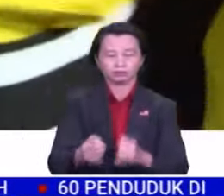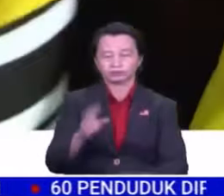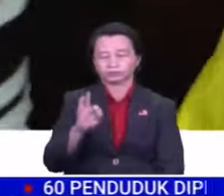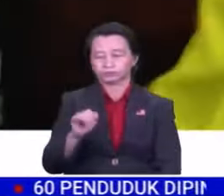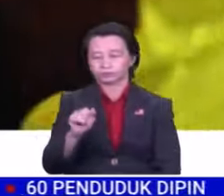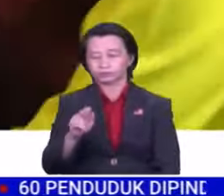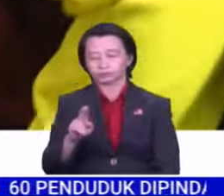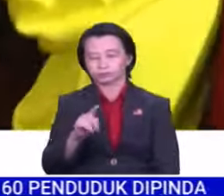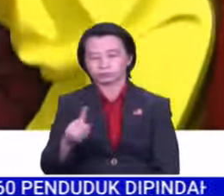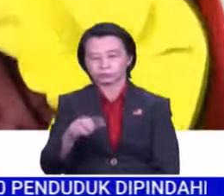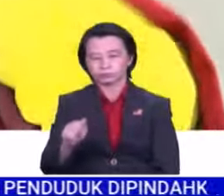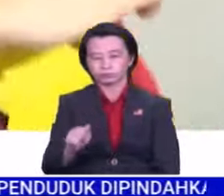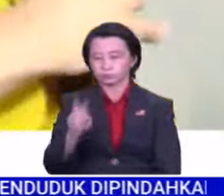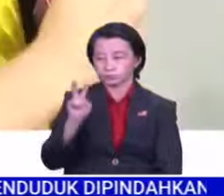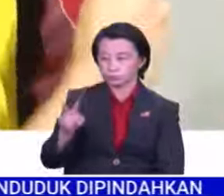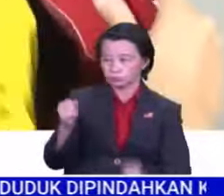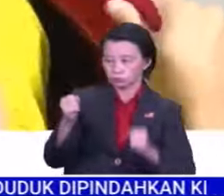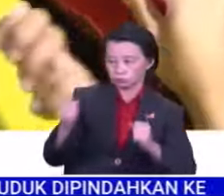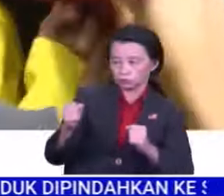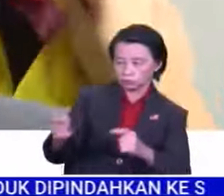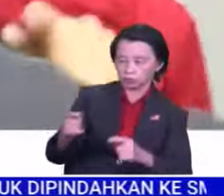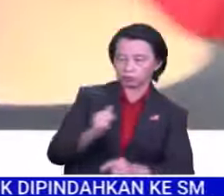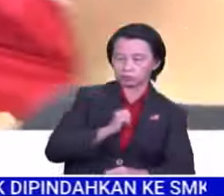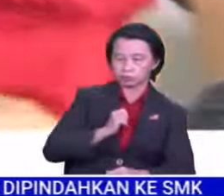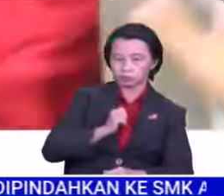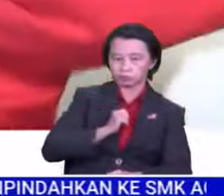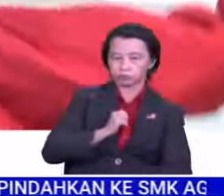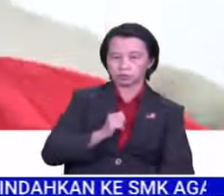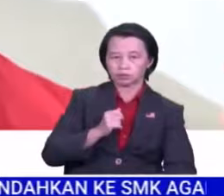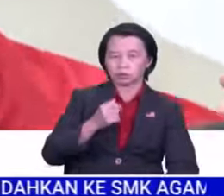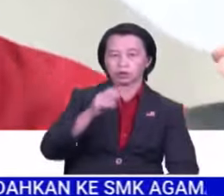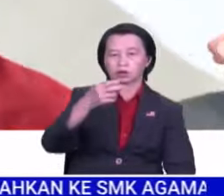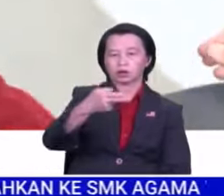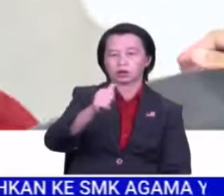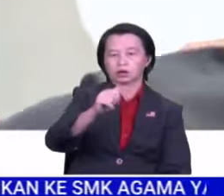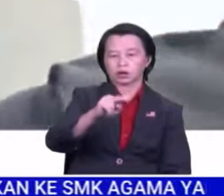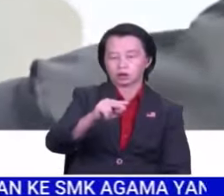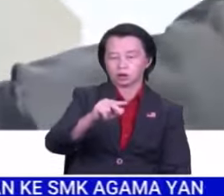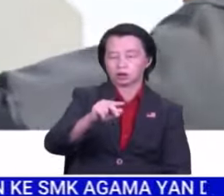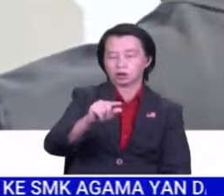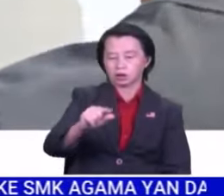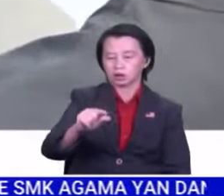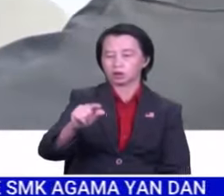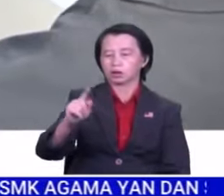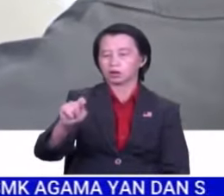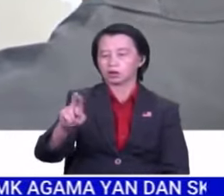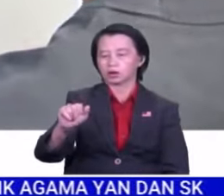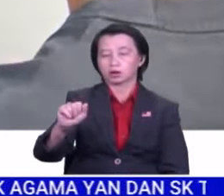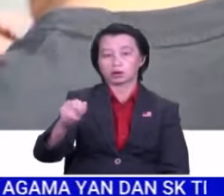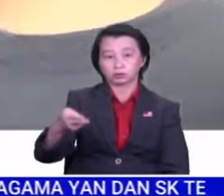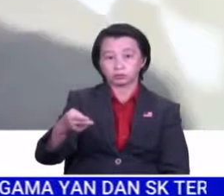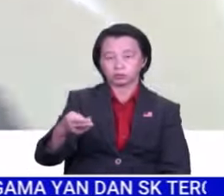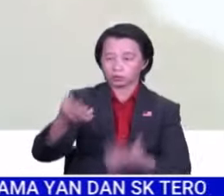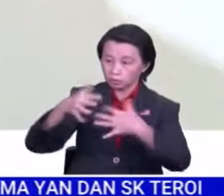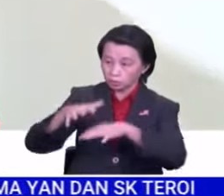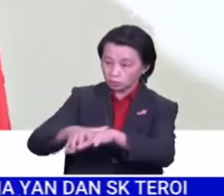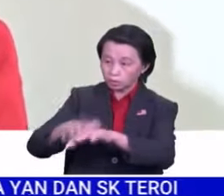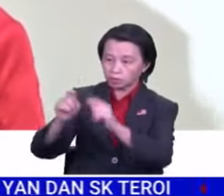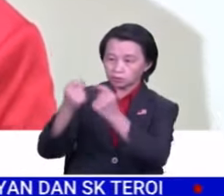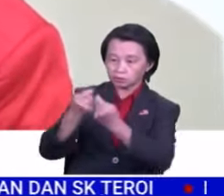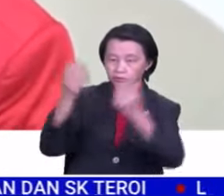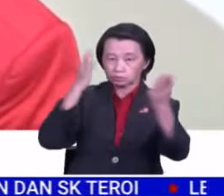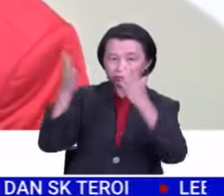Fuad. Melihat kekuatan kepada diri Hang Tuah sebagai aura untuk diserapkan ke dalam kontijen